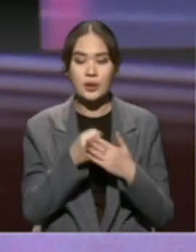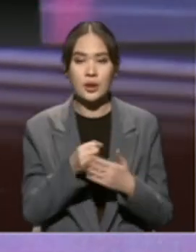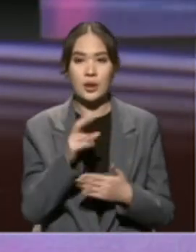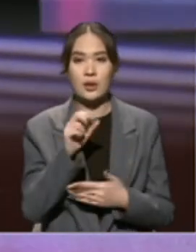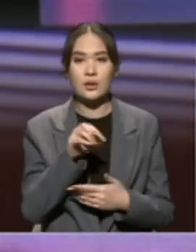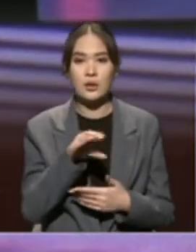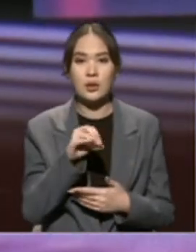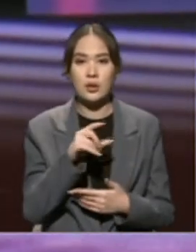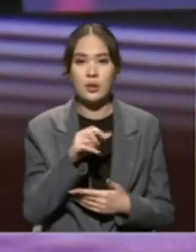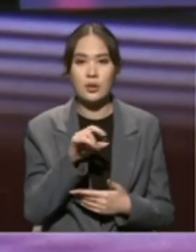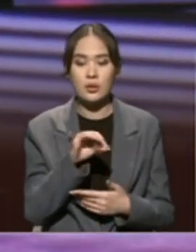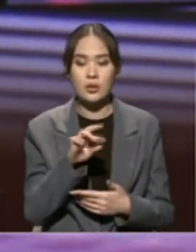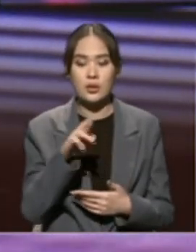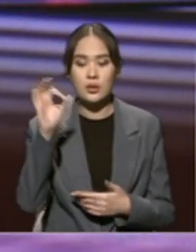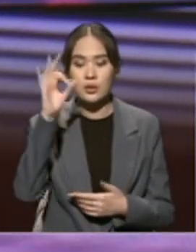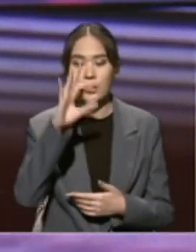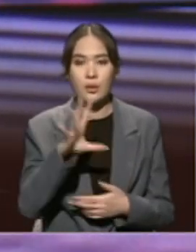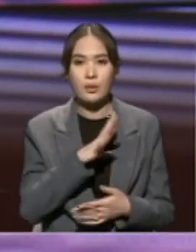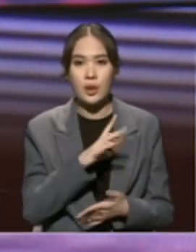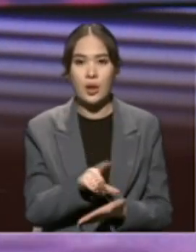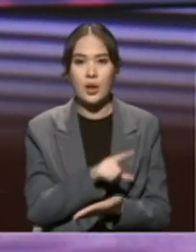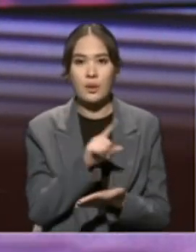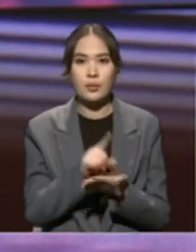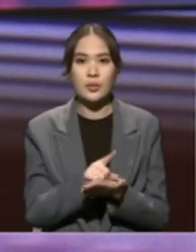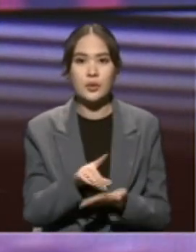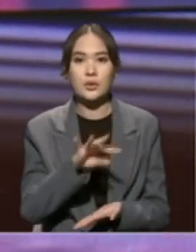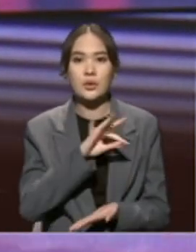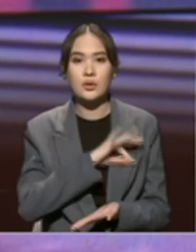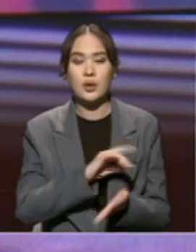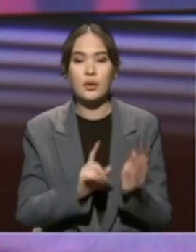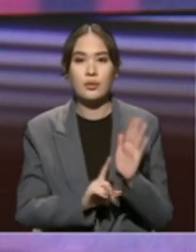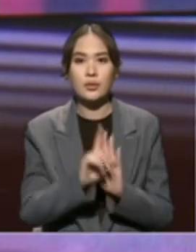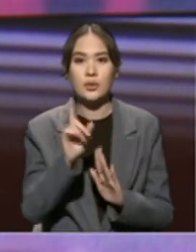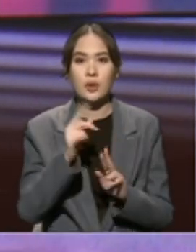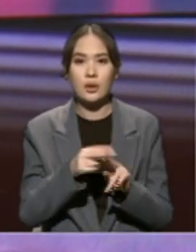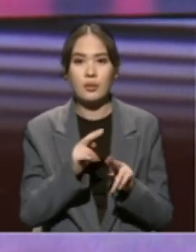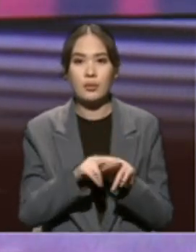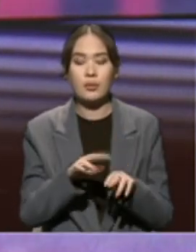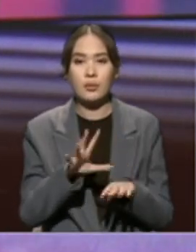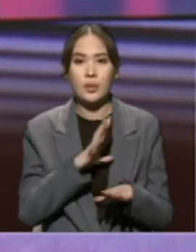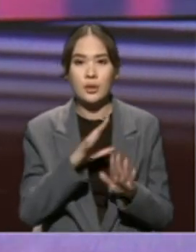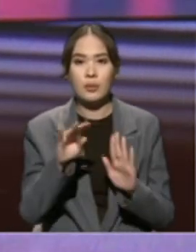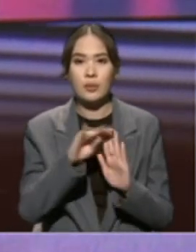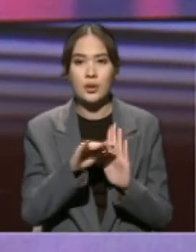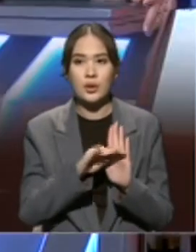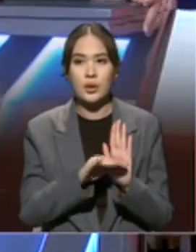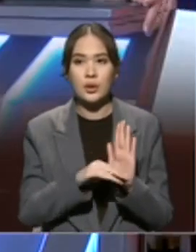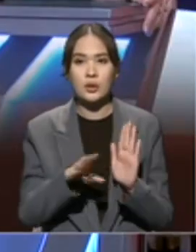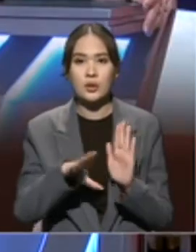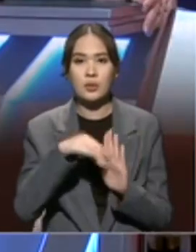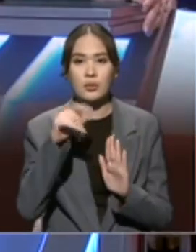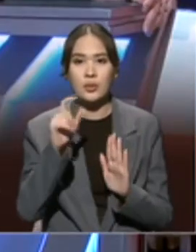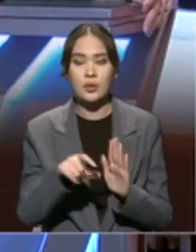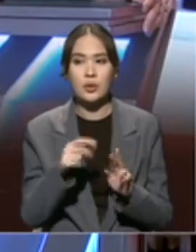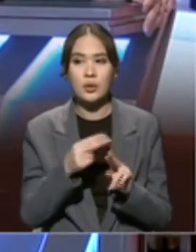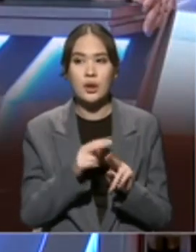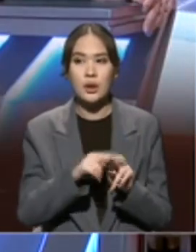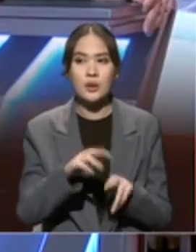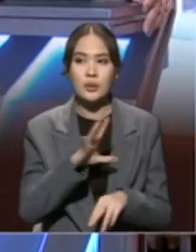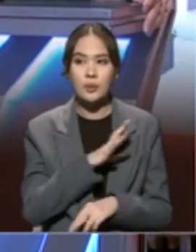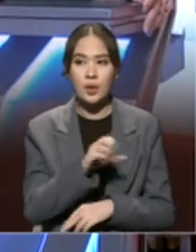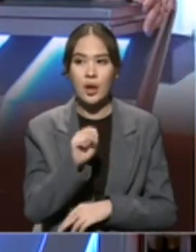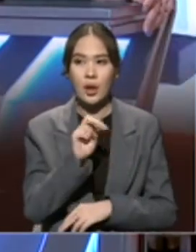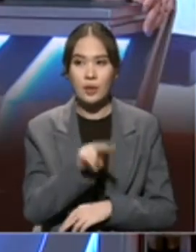ғой. Бұны әрине еңді басталып жатқан бағдарлама, бірақ мен өзімнің депутаттық сауалымда сәуір